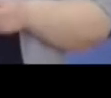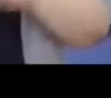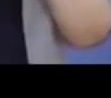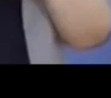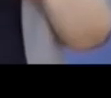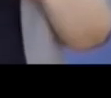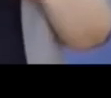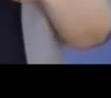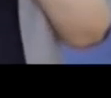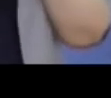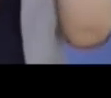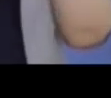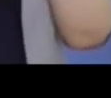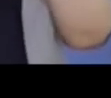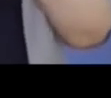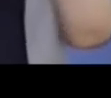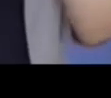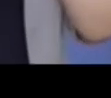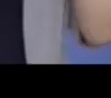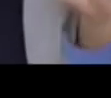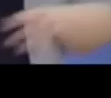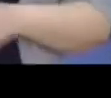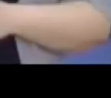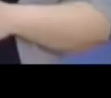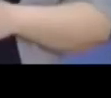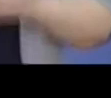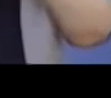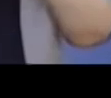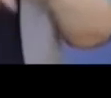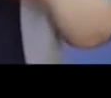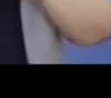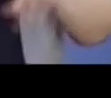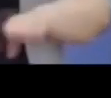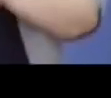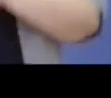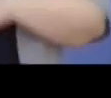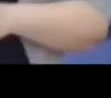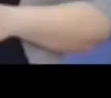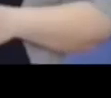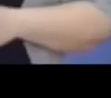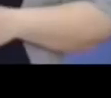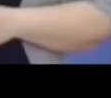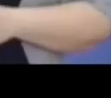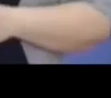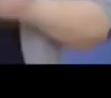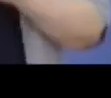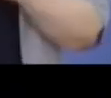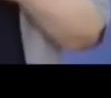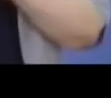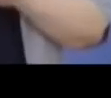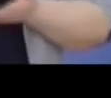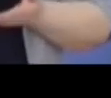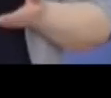пеня штрафних санкцій не будуть нараховані. Це перше. Друге, не буде припинена жодна послуга і